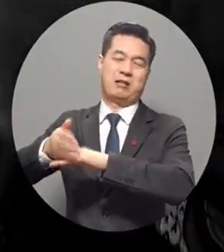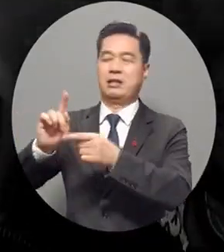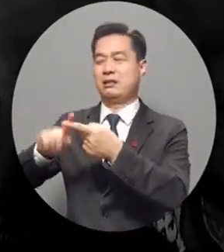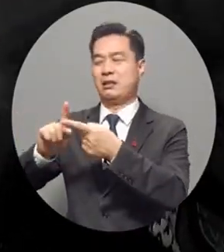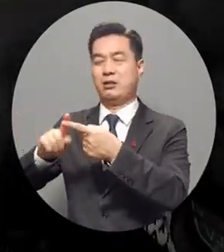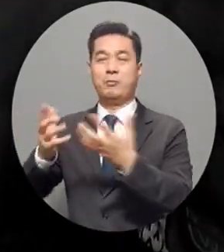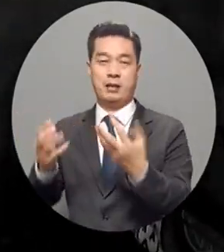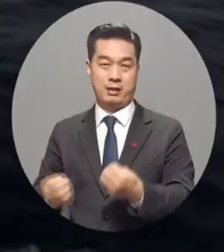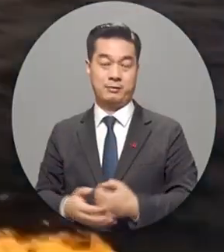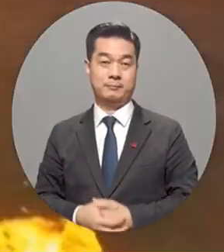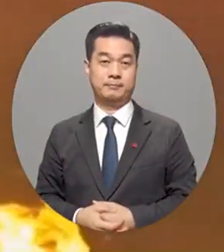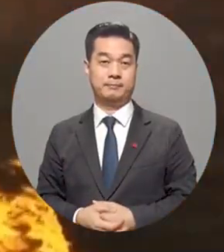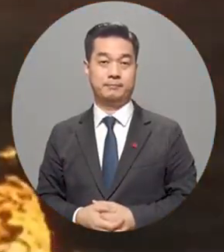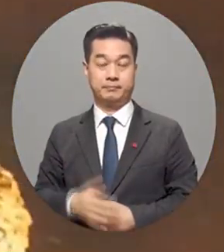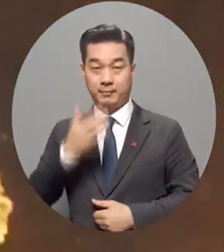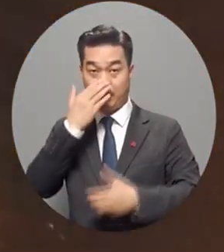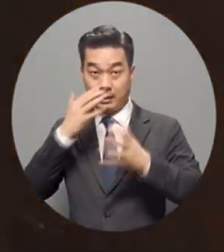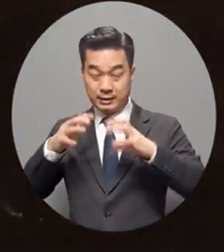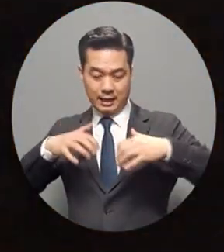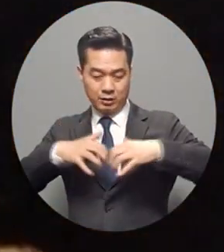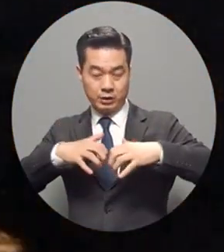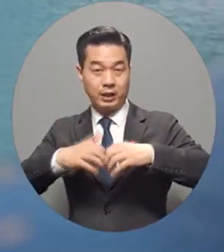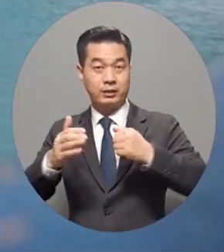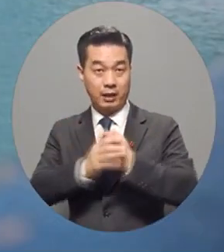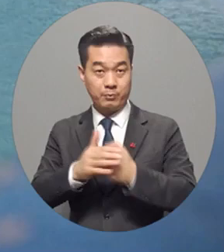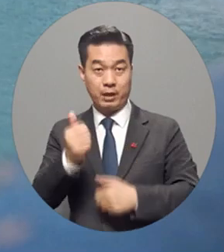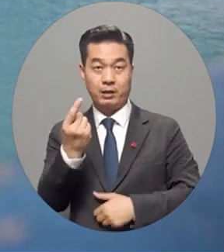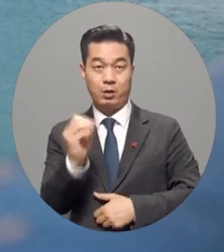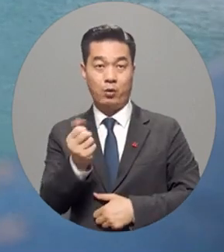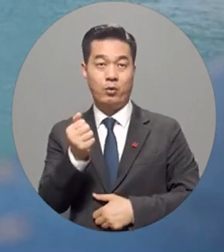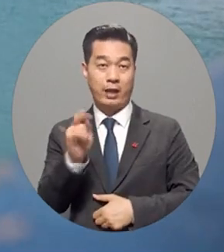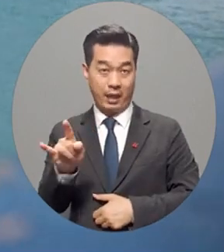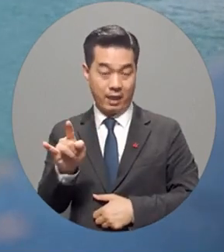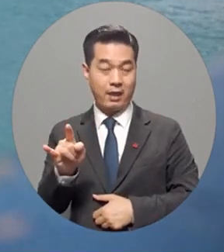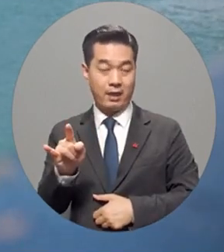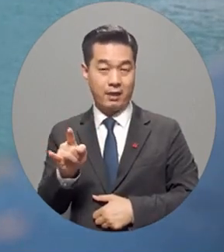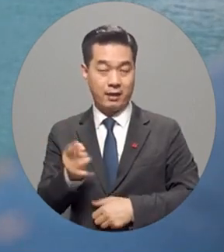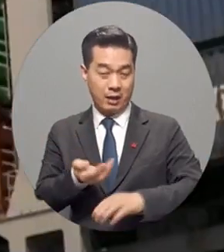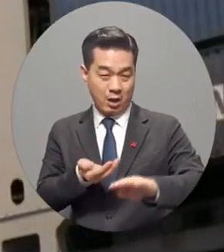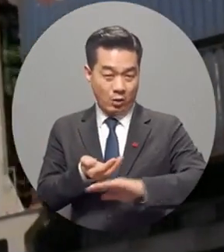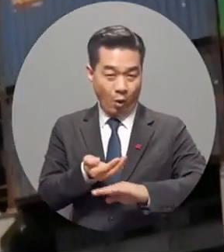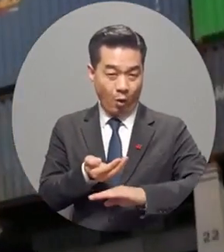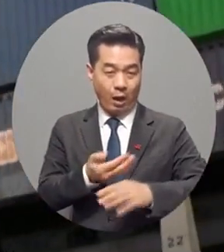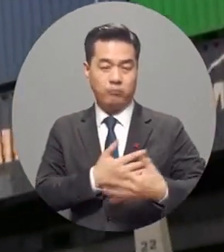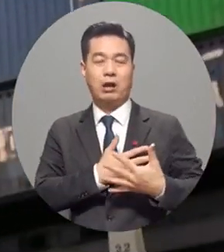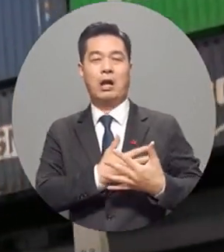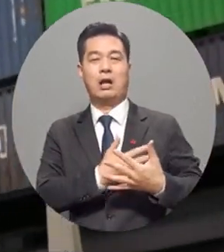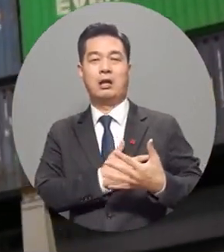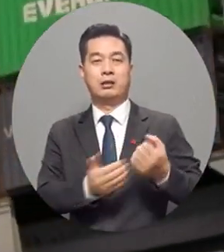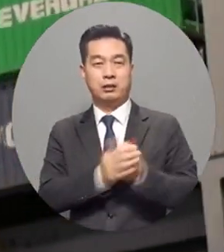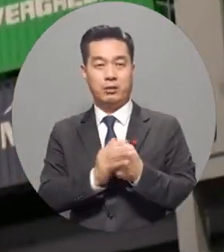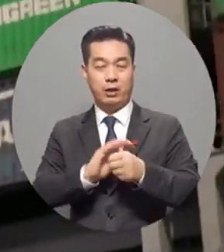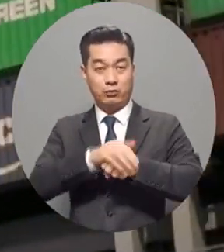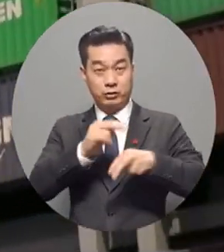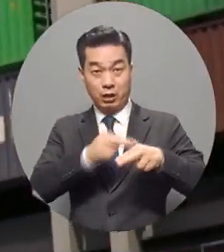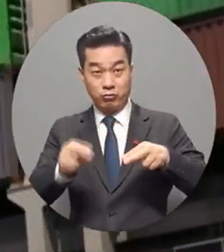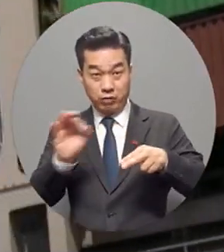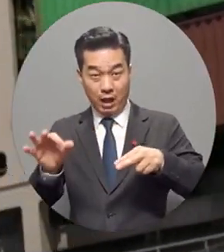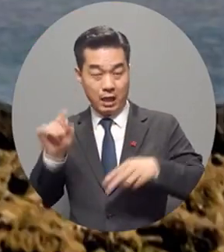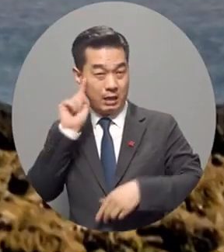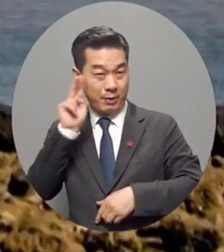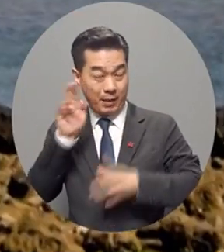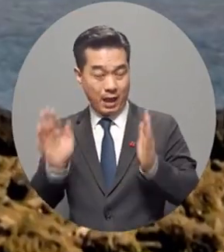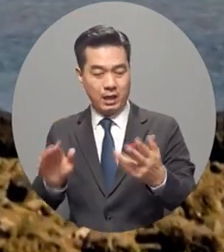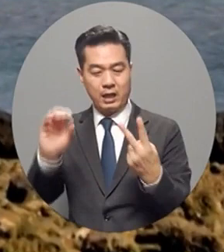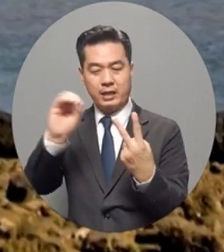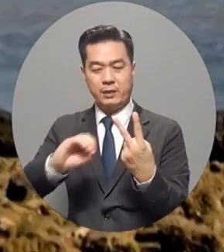판단입니다. 이스라엘 전쟁으로 홍해를 지나는 선박의 통행이 불안정해지면서 국제 유가가 이틀 사이